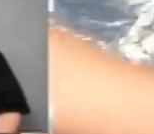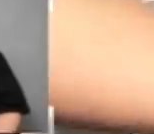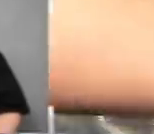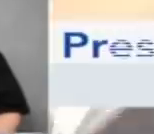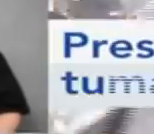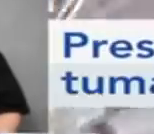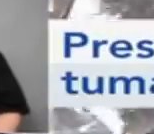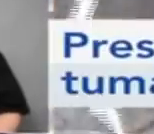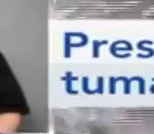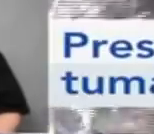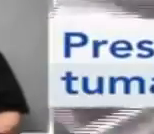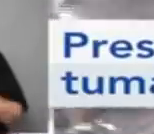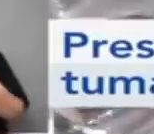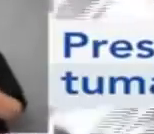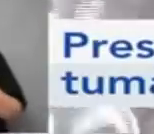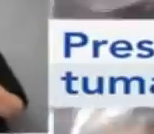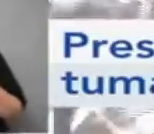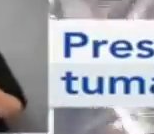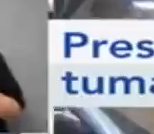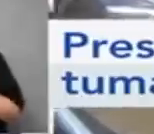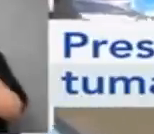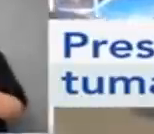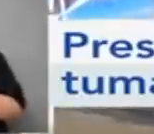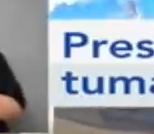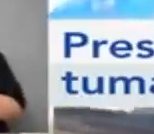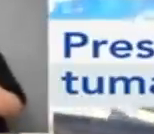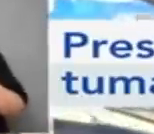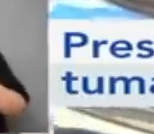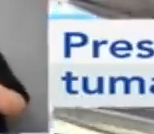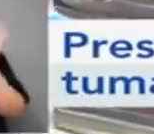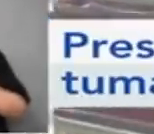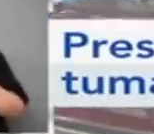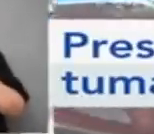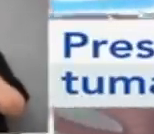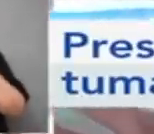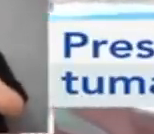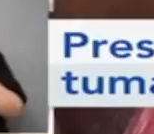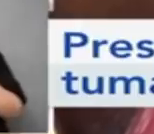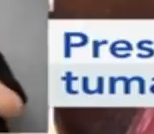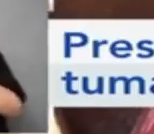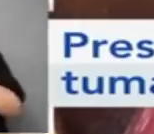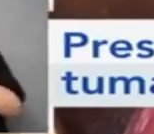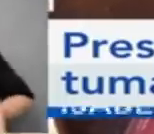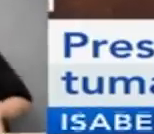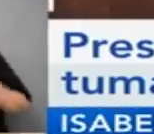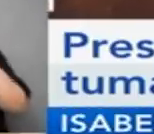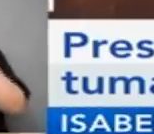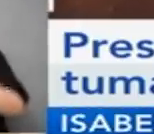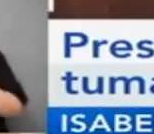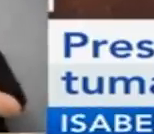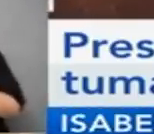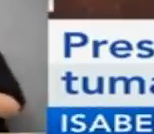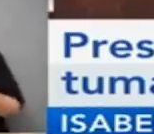Abang papalapit ang media noche, lalo namang nagmamahal ang lechon. Sa Isabela, nasa 2,000 piso na ang itinaas ng presyo